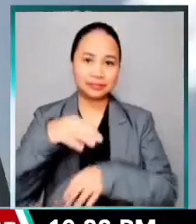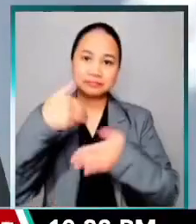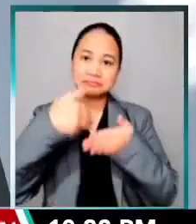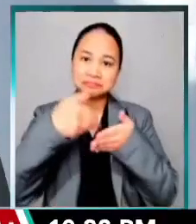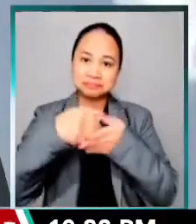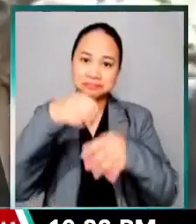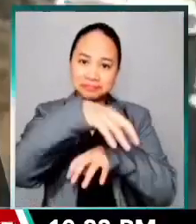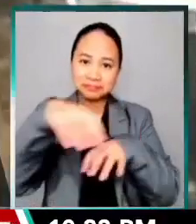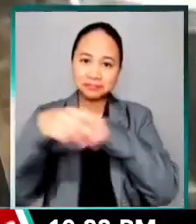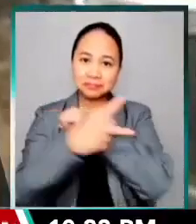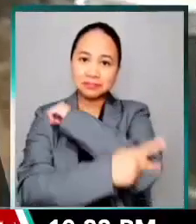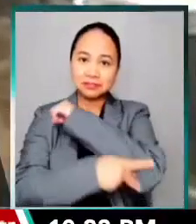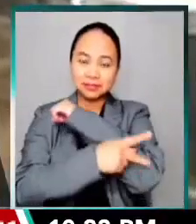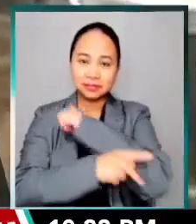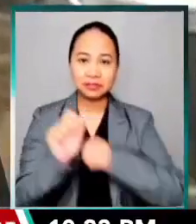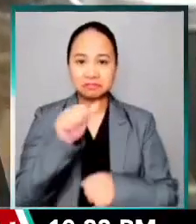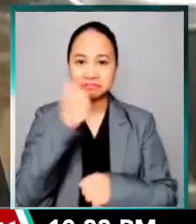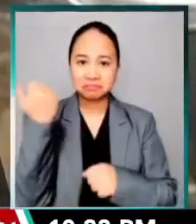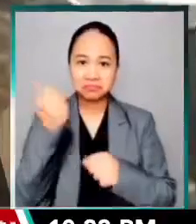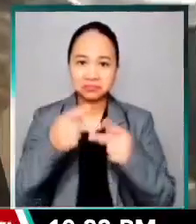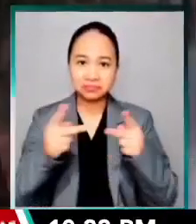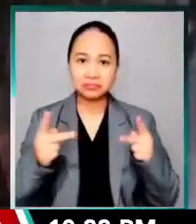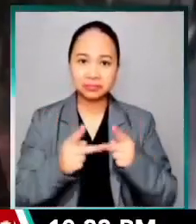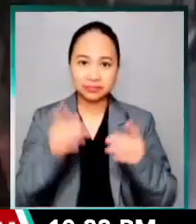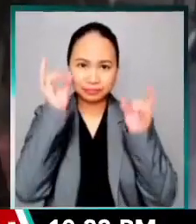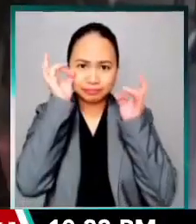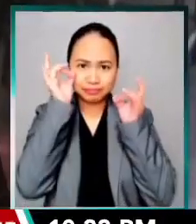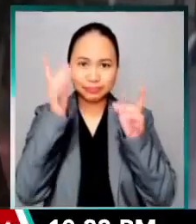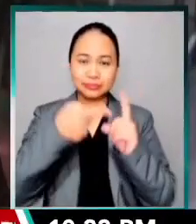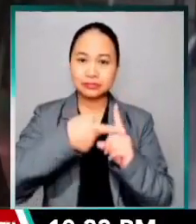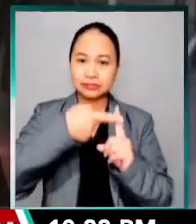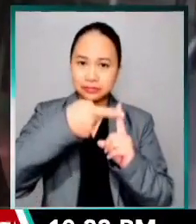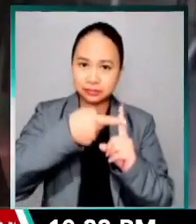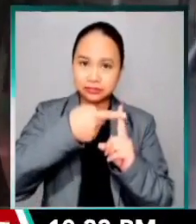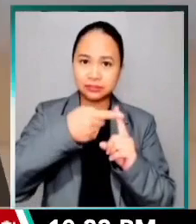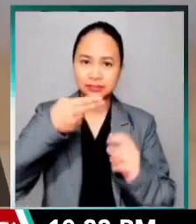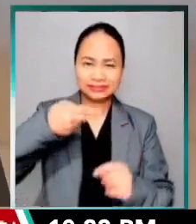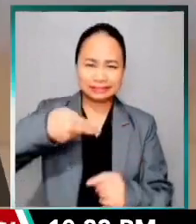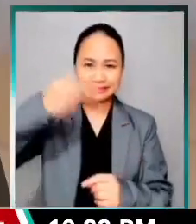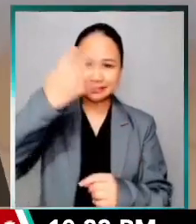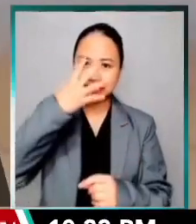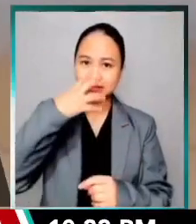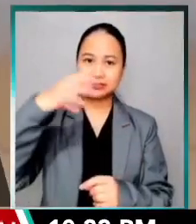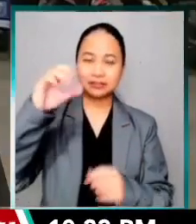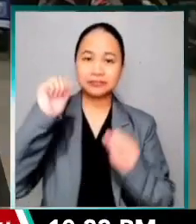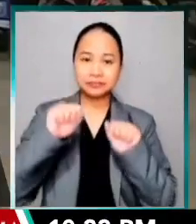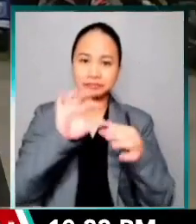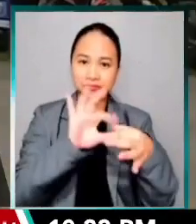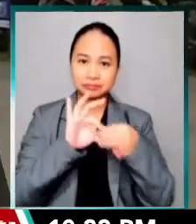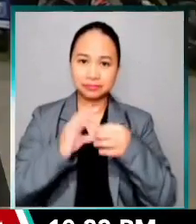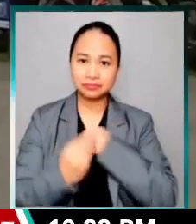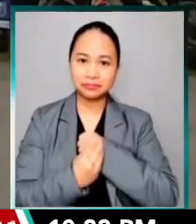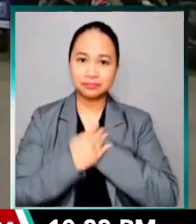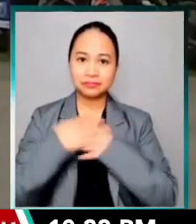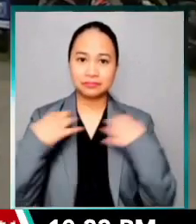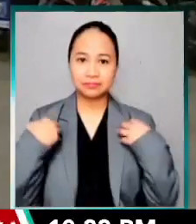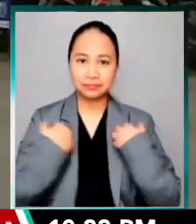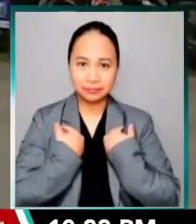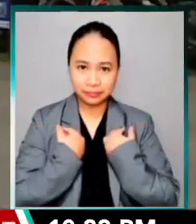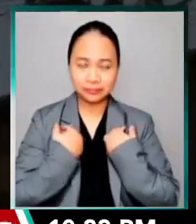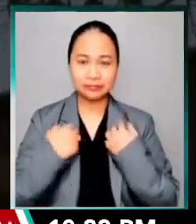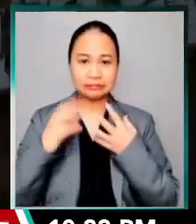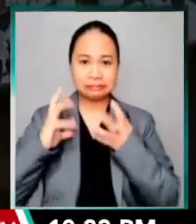danger category ang heat index. Ibig sabihin, pwede itong magdulot ng heat exhaustion at heat stroke. Sa Katarma Northern